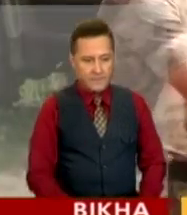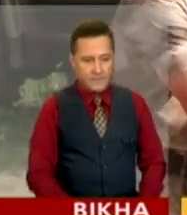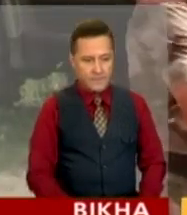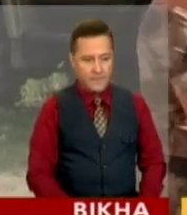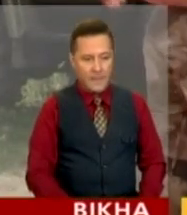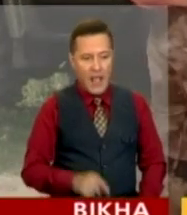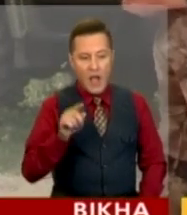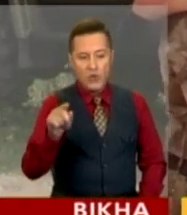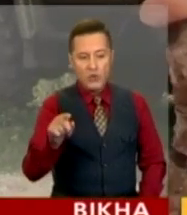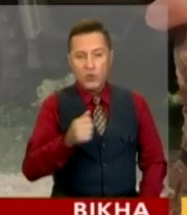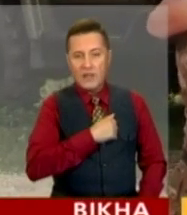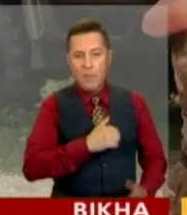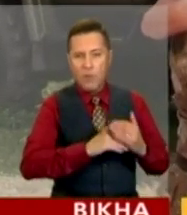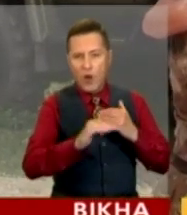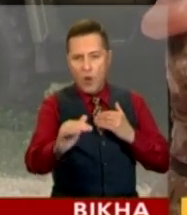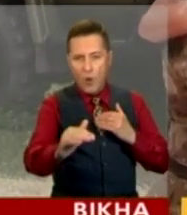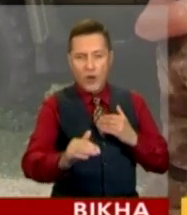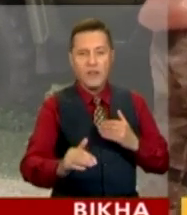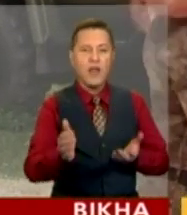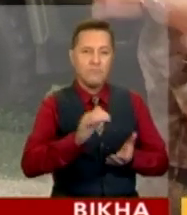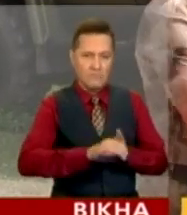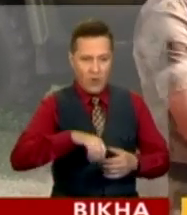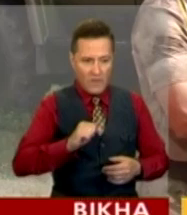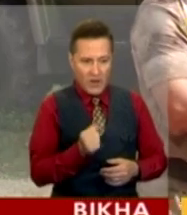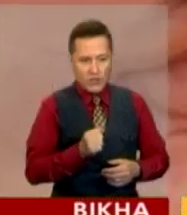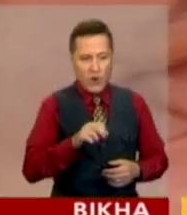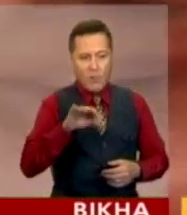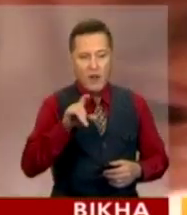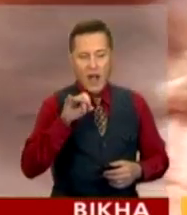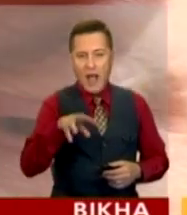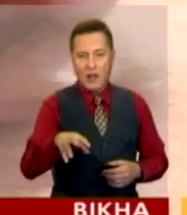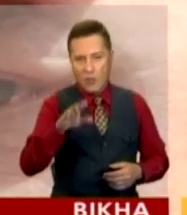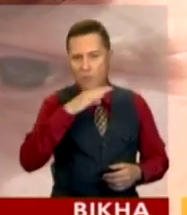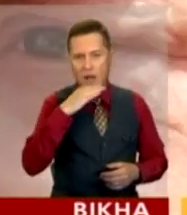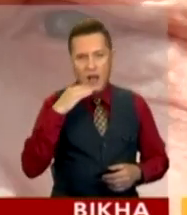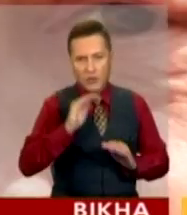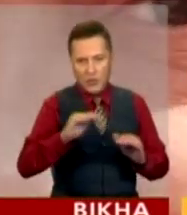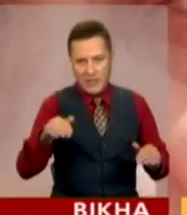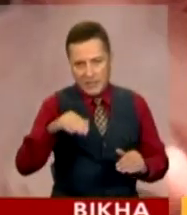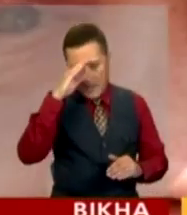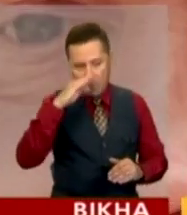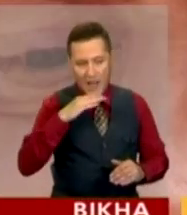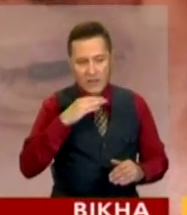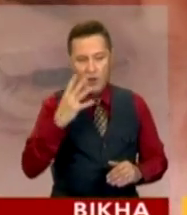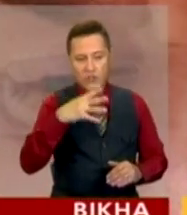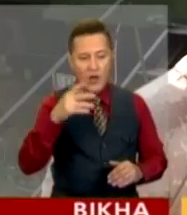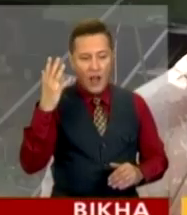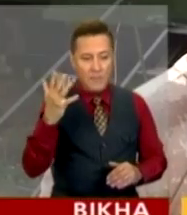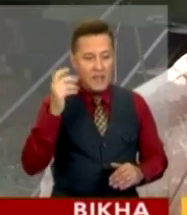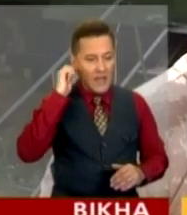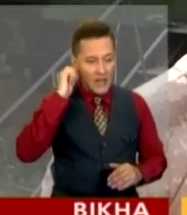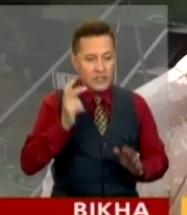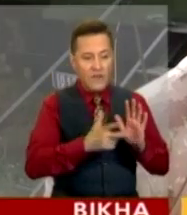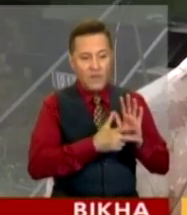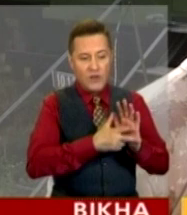Тут, на полігоні, Микола товаришує з Михайлом. Він теж багатодітний батько і теж доброволець. У 45-річного чоловіка аж